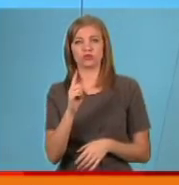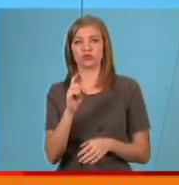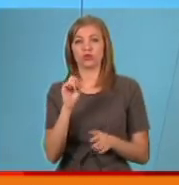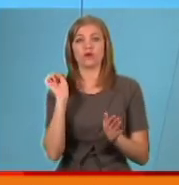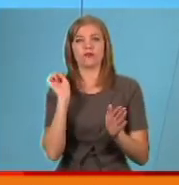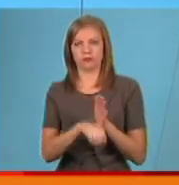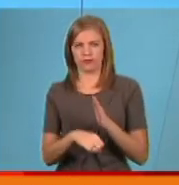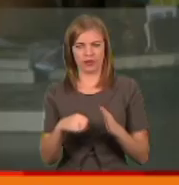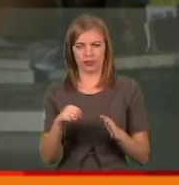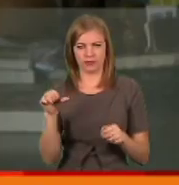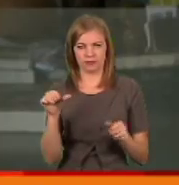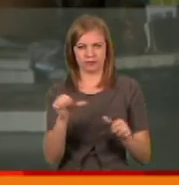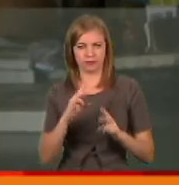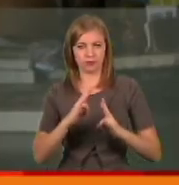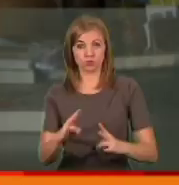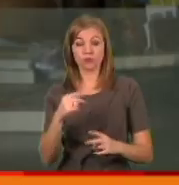вбиває підступно.